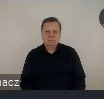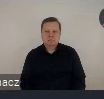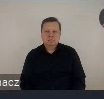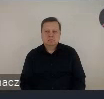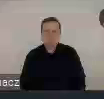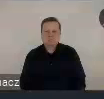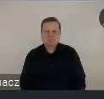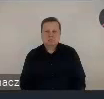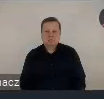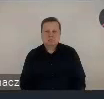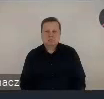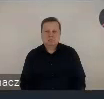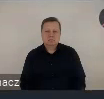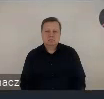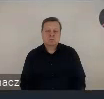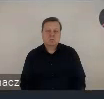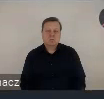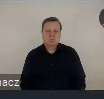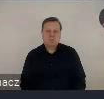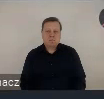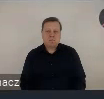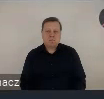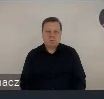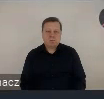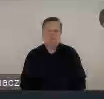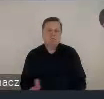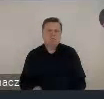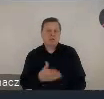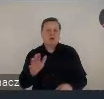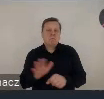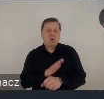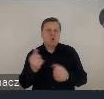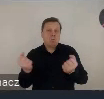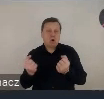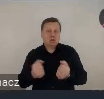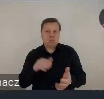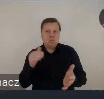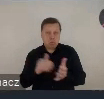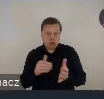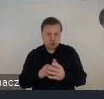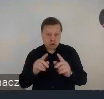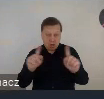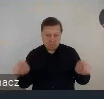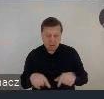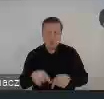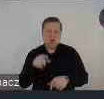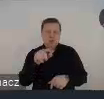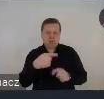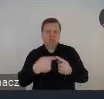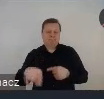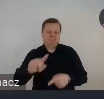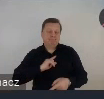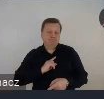No i oczywiście te pełnomocnictwa, jeśli jest potrzebne, to państwo przysyłają do nas razem